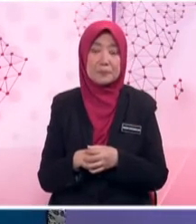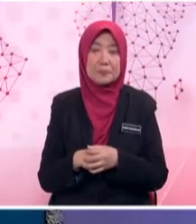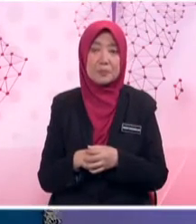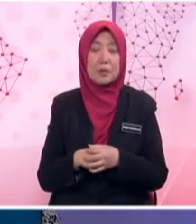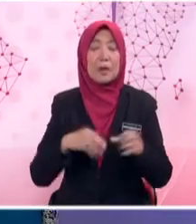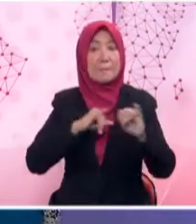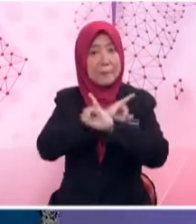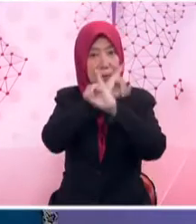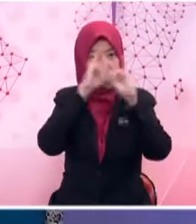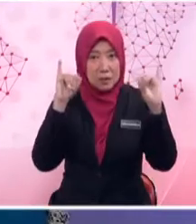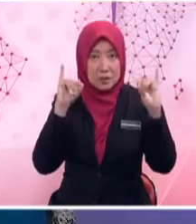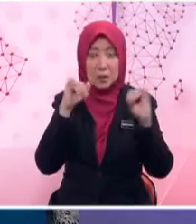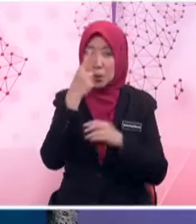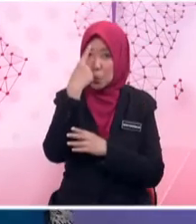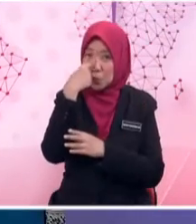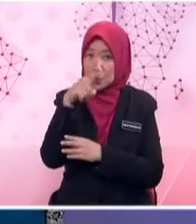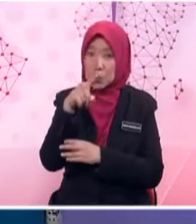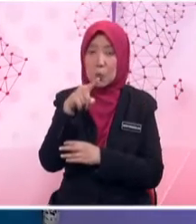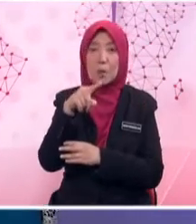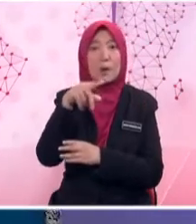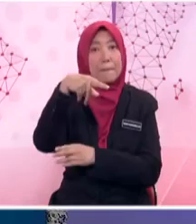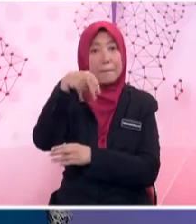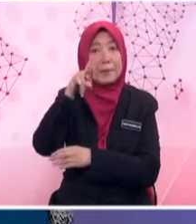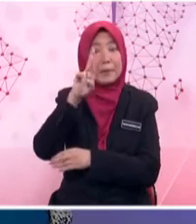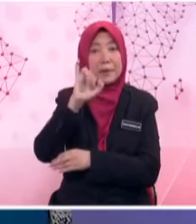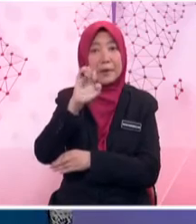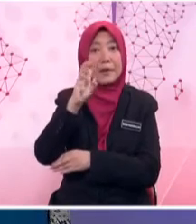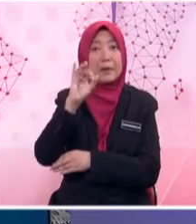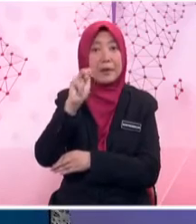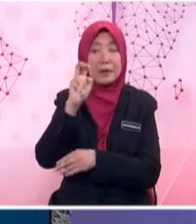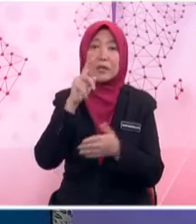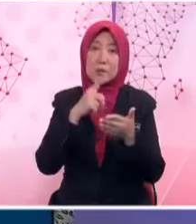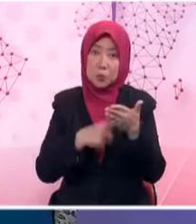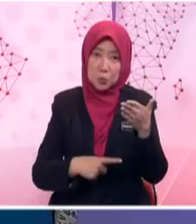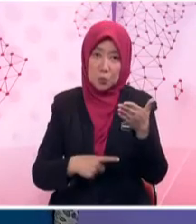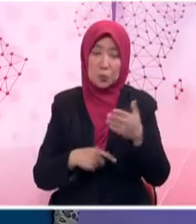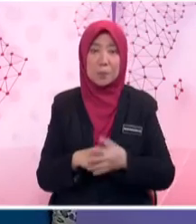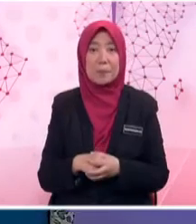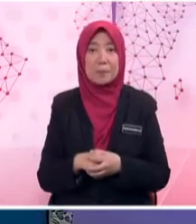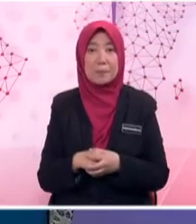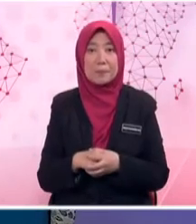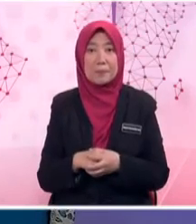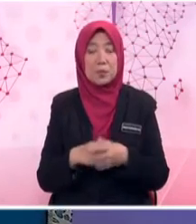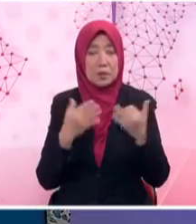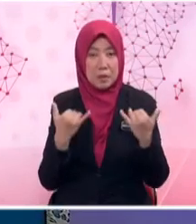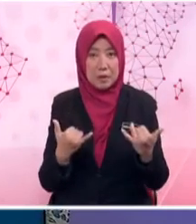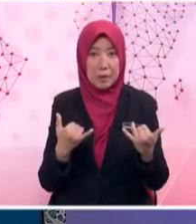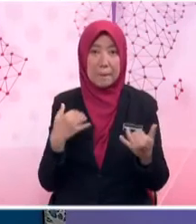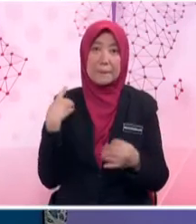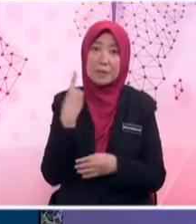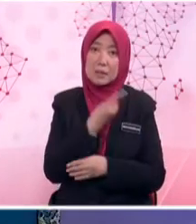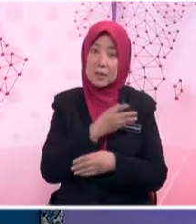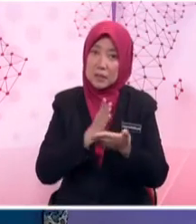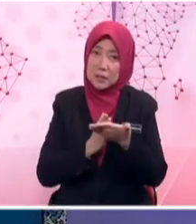penerangan kepada subjek tersebut. Wow. Apa yang nak diceritakan tentang subjek. Ya? Okay. Kita teruskan dengan segmen kedua.